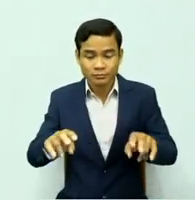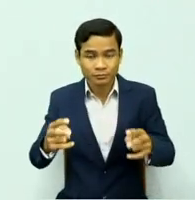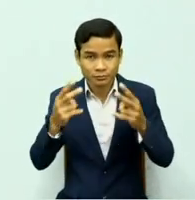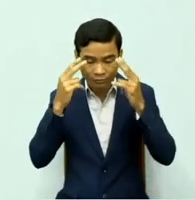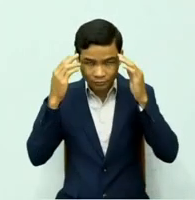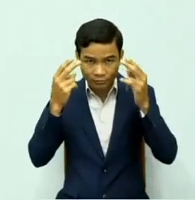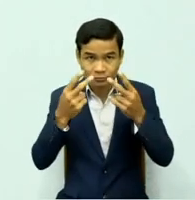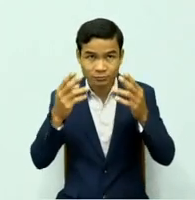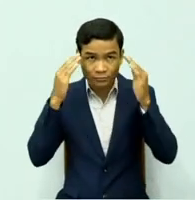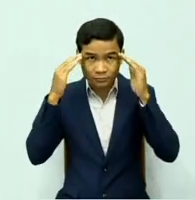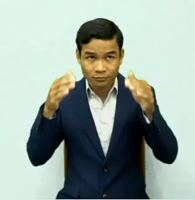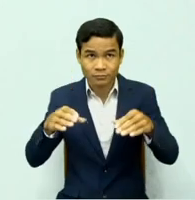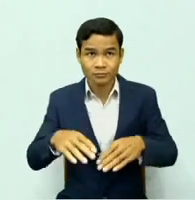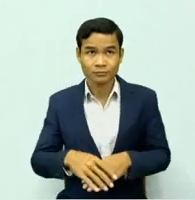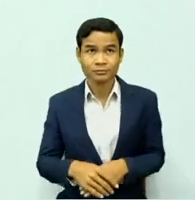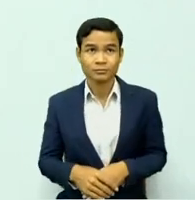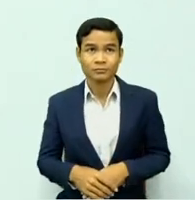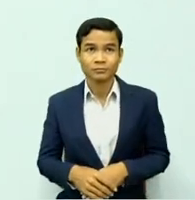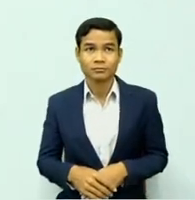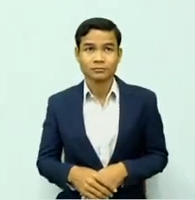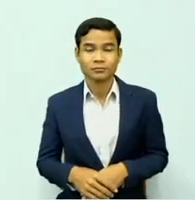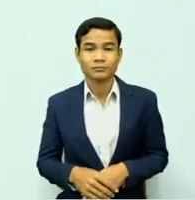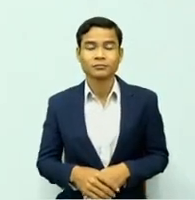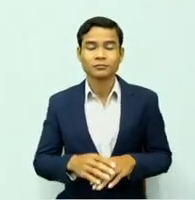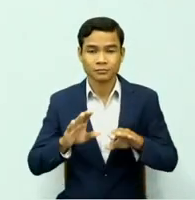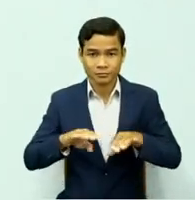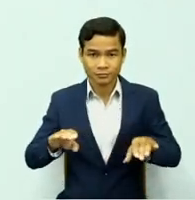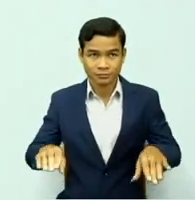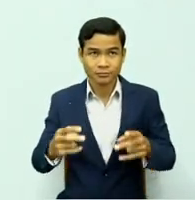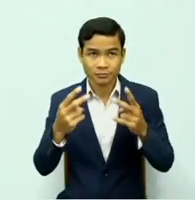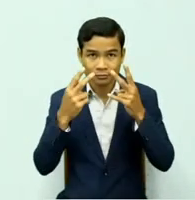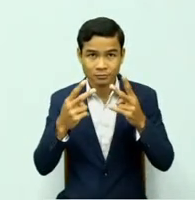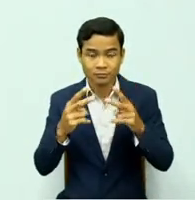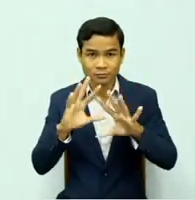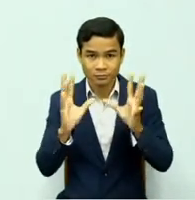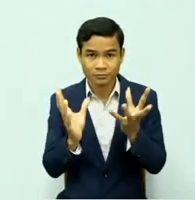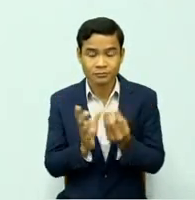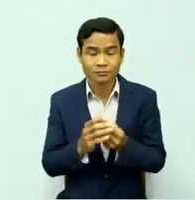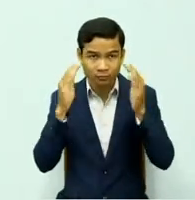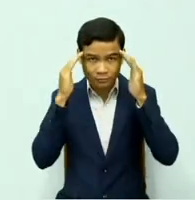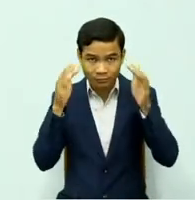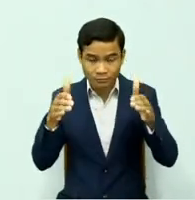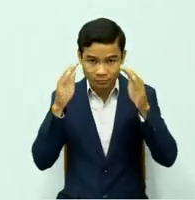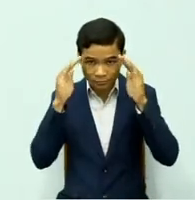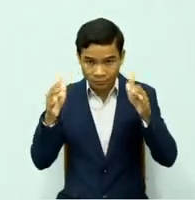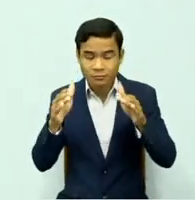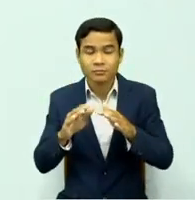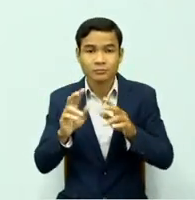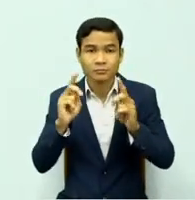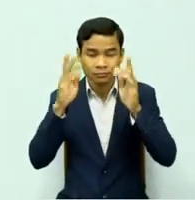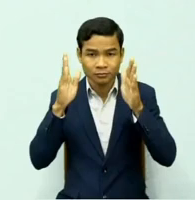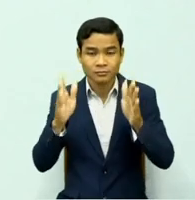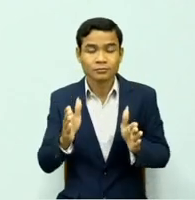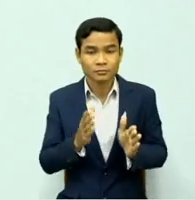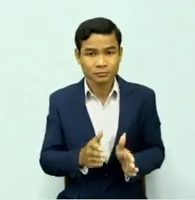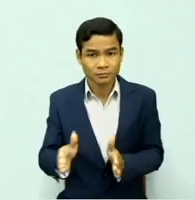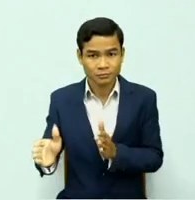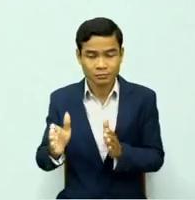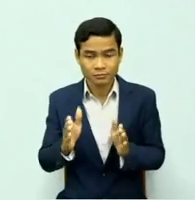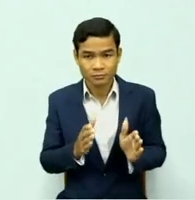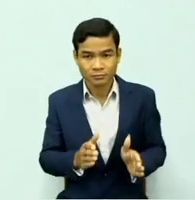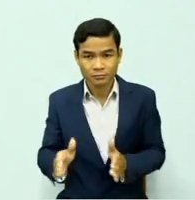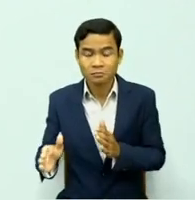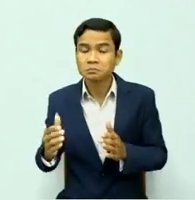ស់គ្នាចាអញ្ចឹងឥឡូវកូនមកមើលទាំងអស់គ្នាណាថាតើអ្នកគ្រូនេះបែបនេះ